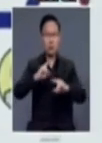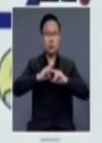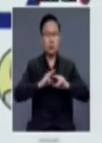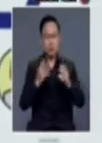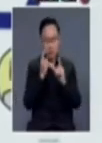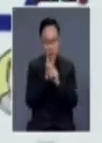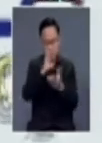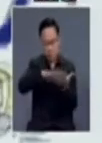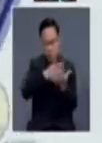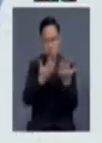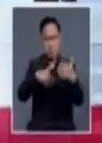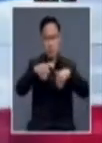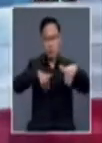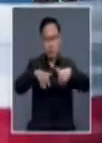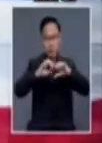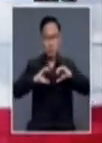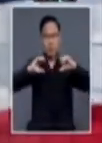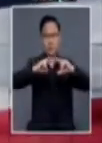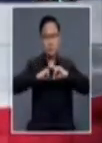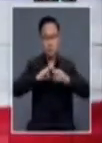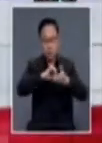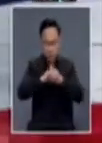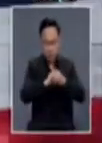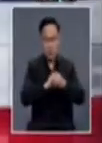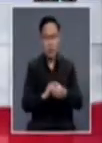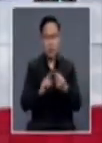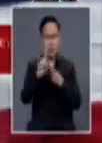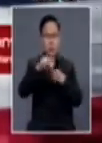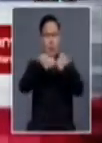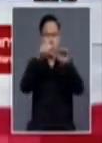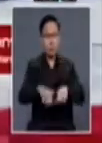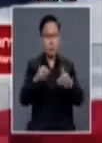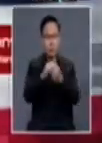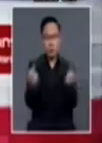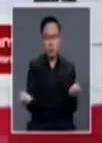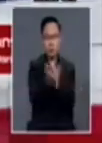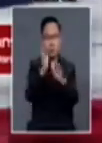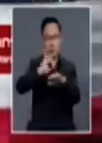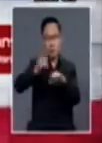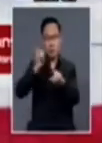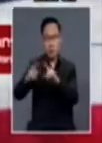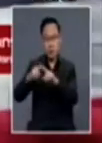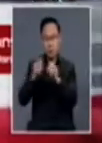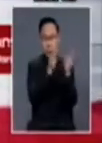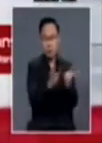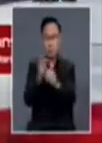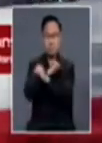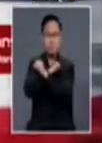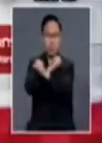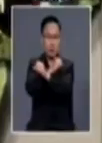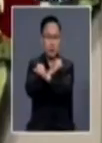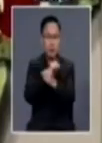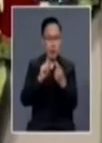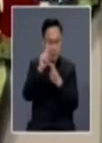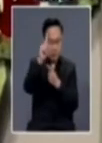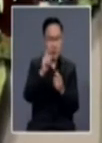างประชารัฐดำเนินการดังนี้การมุ่งเน้นการลดความเสี่ยงจากสาธารณภัยเน้นการป้องกันได้แก่